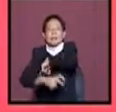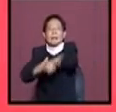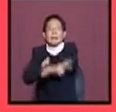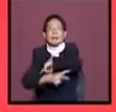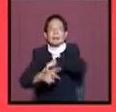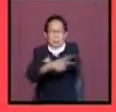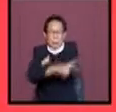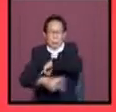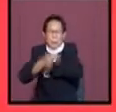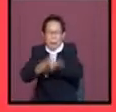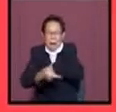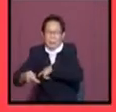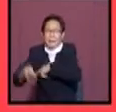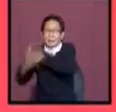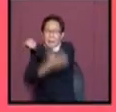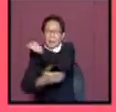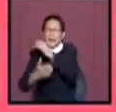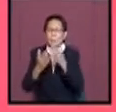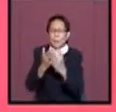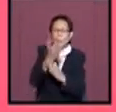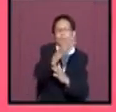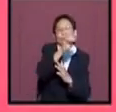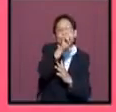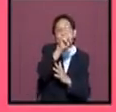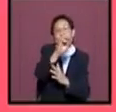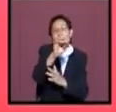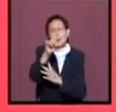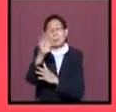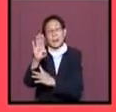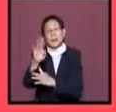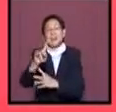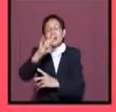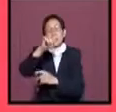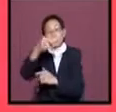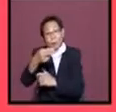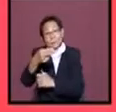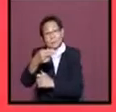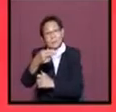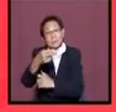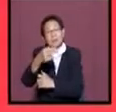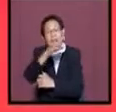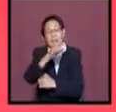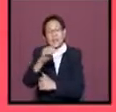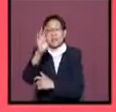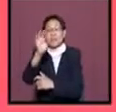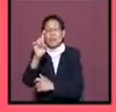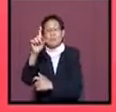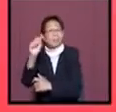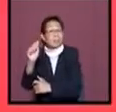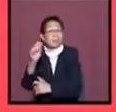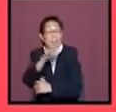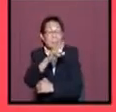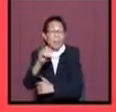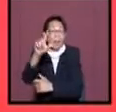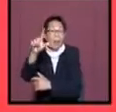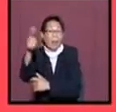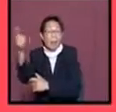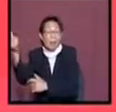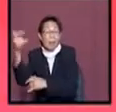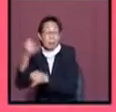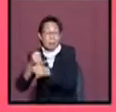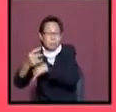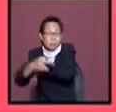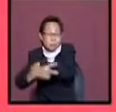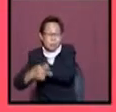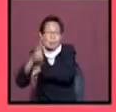negara menerusi 1MDB, tabung haji dan felda serta lain-lain